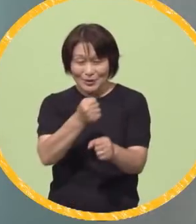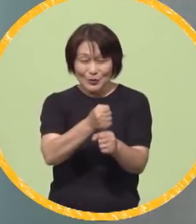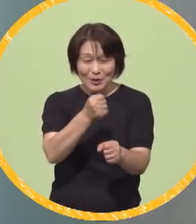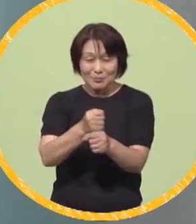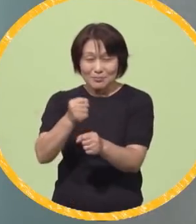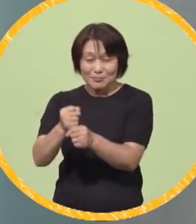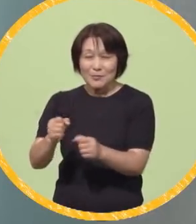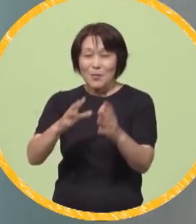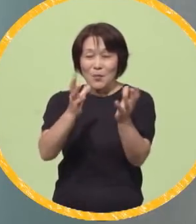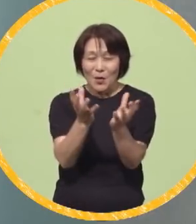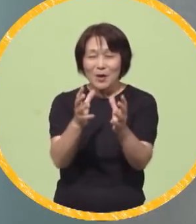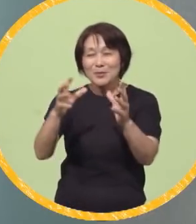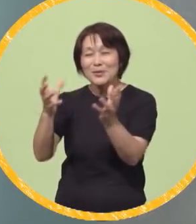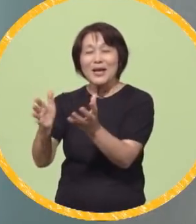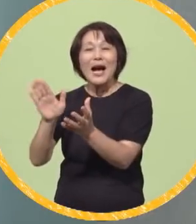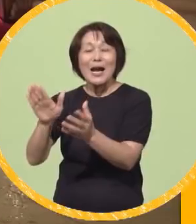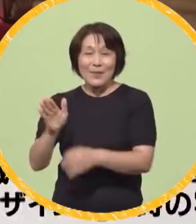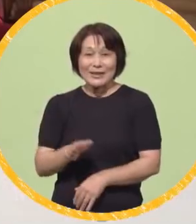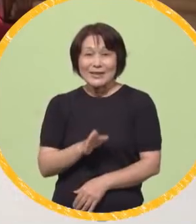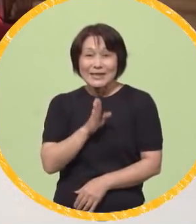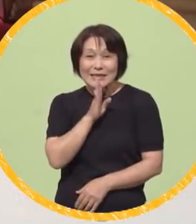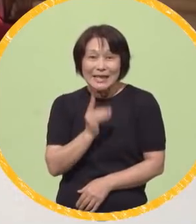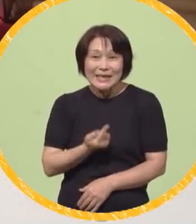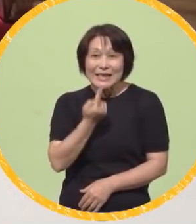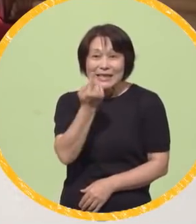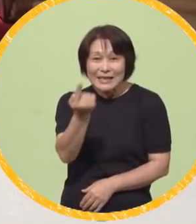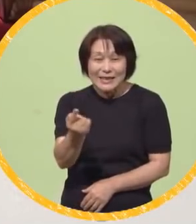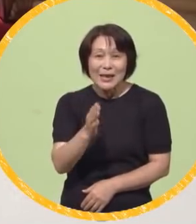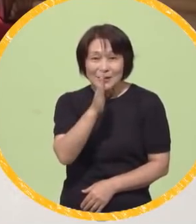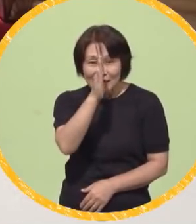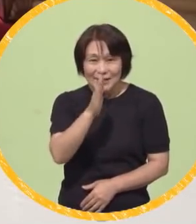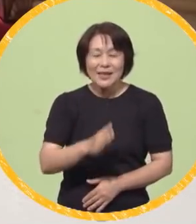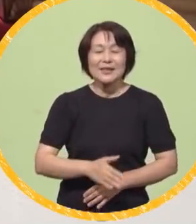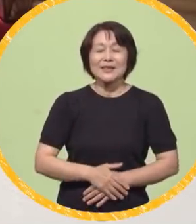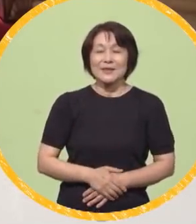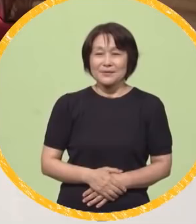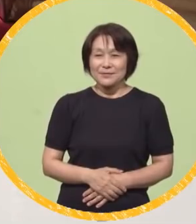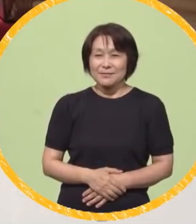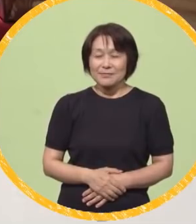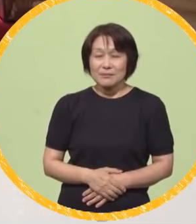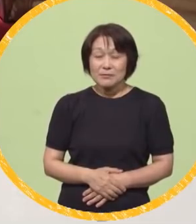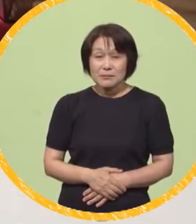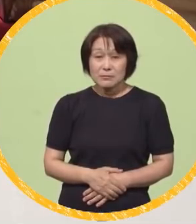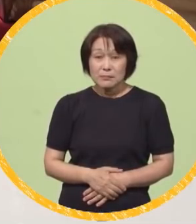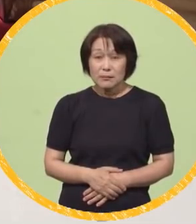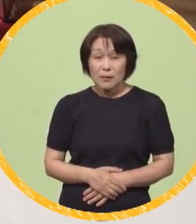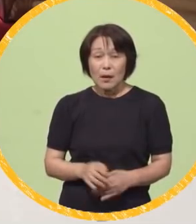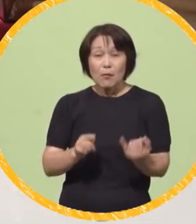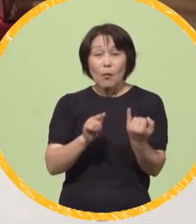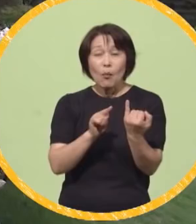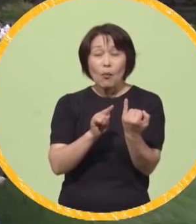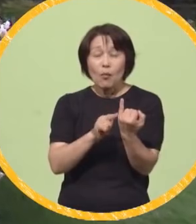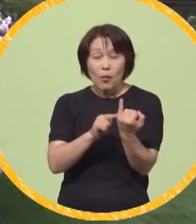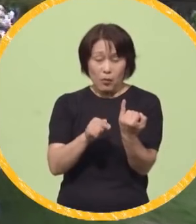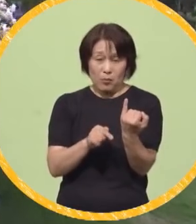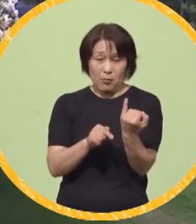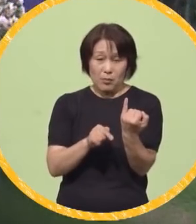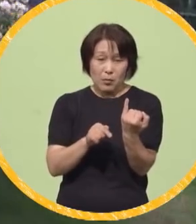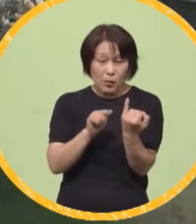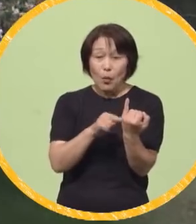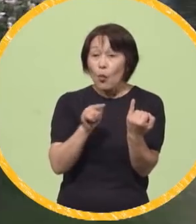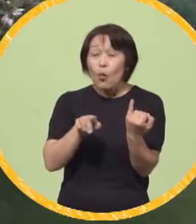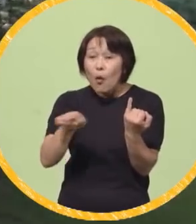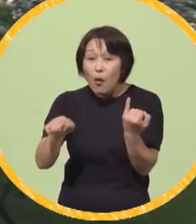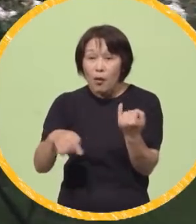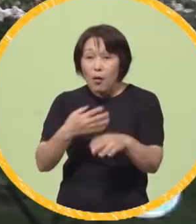、ぜひ実際に行ってみてください。てか熊井ちゃん、ガラスの森美術館でしか見られないアジ